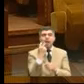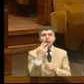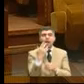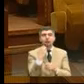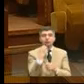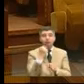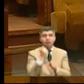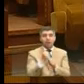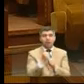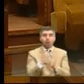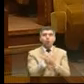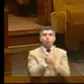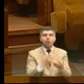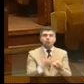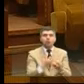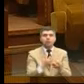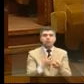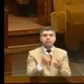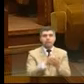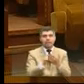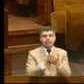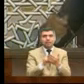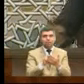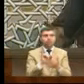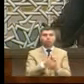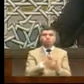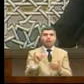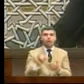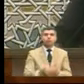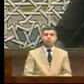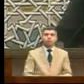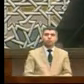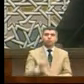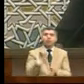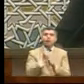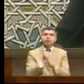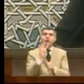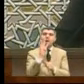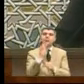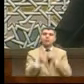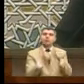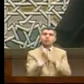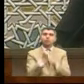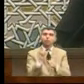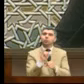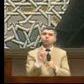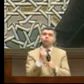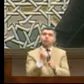شهرين اخرى ديال الكونجيه ما غادي نحسبوهاش اش داروا في هاد 4 سنين منين هادو